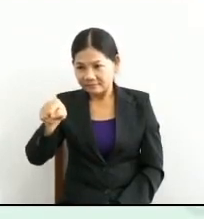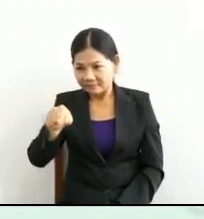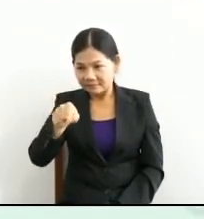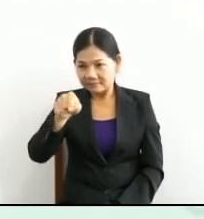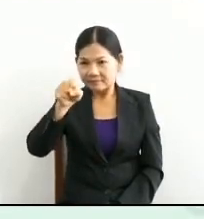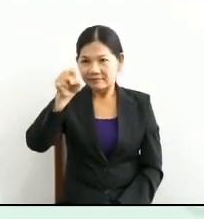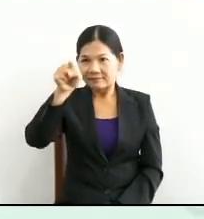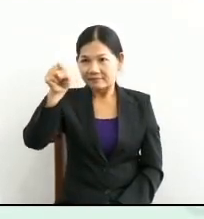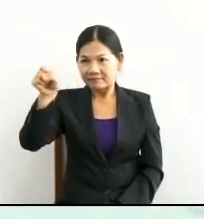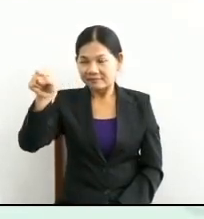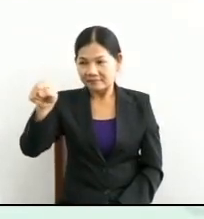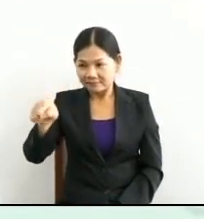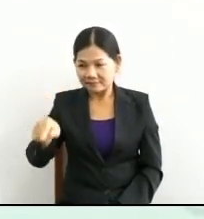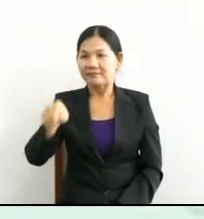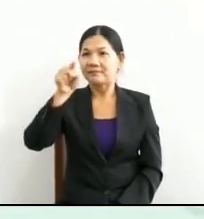nâng to